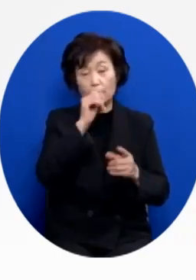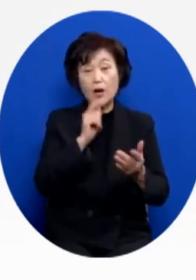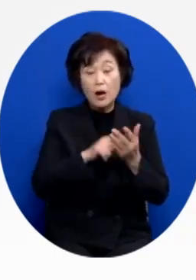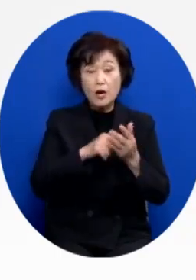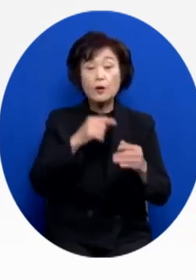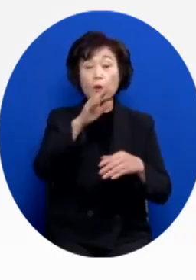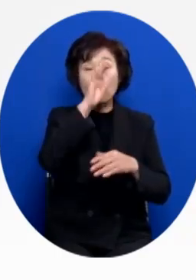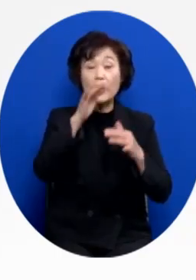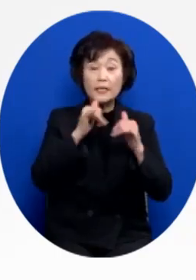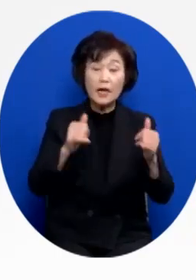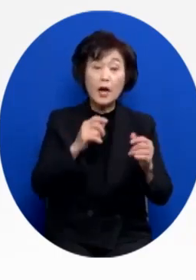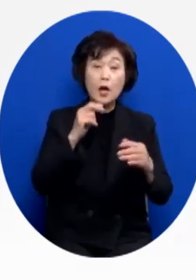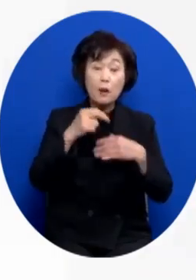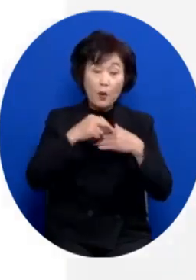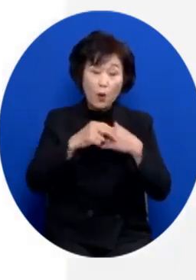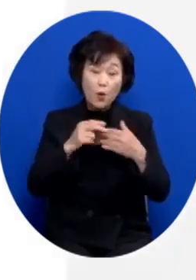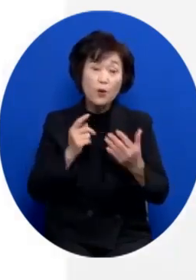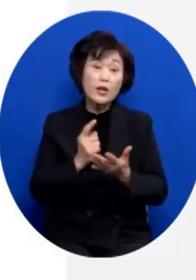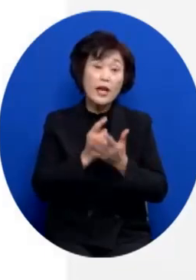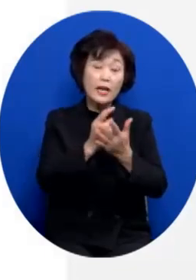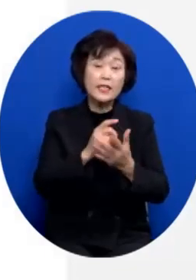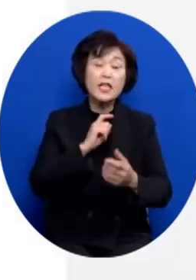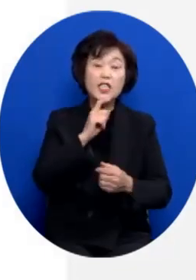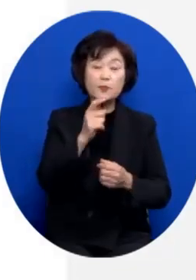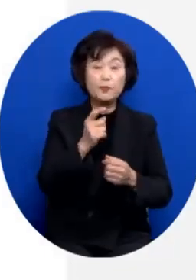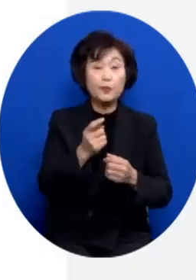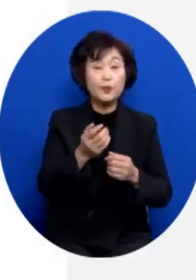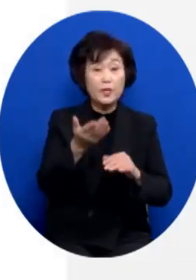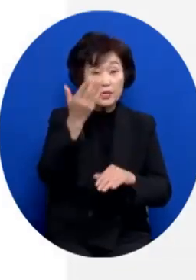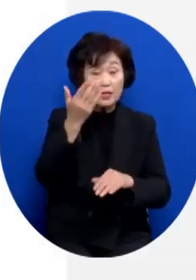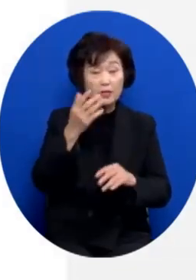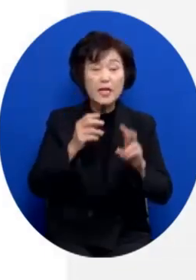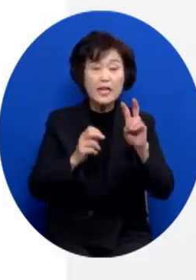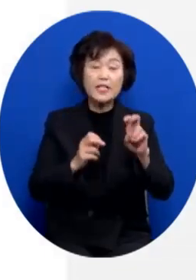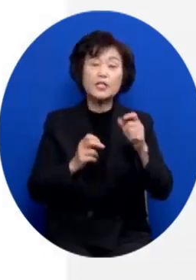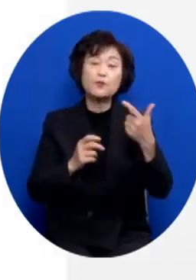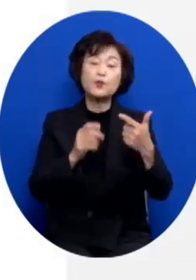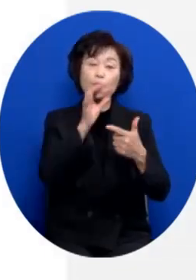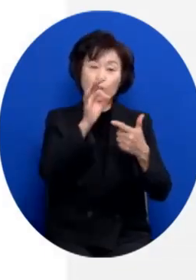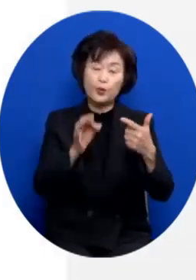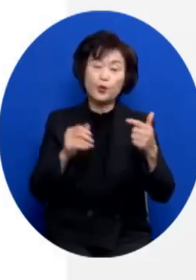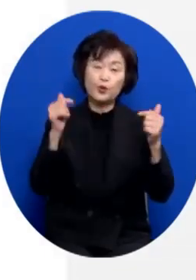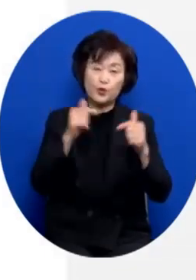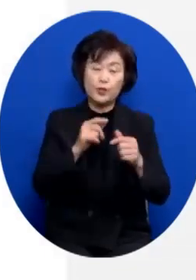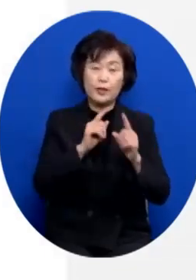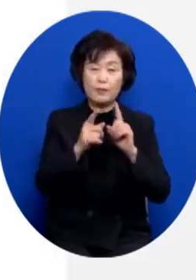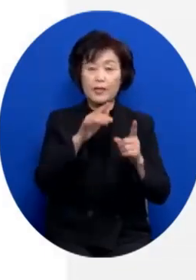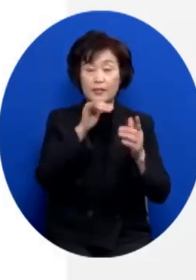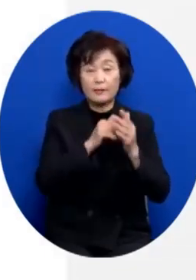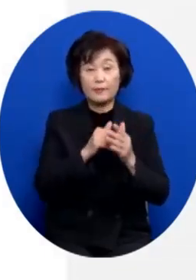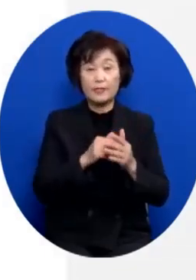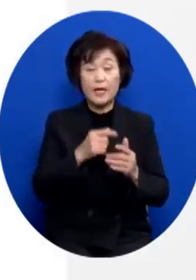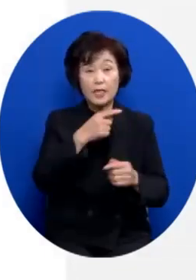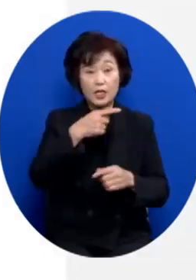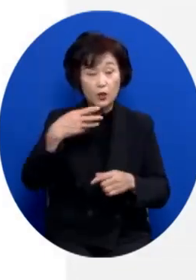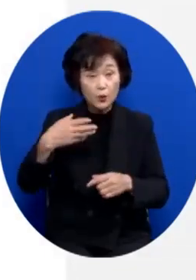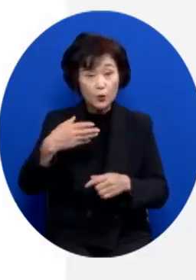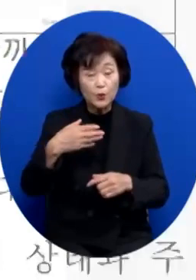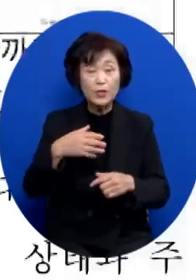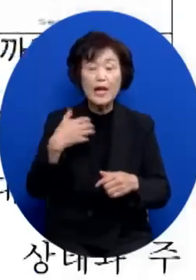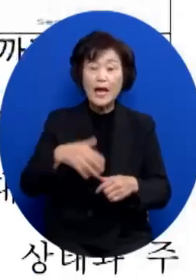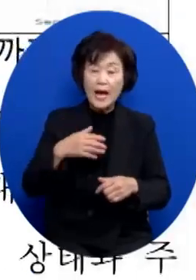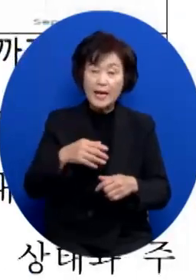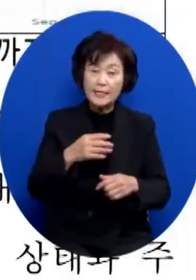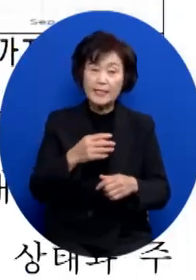병원에 수용되기까지 10분 넘게 걸린 사례가 26% 감소했다고 밝혔습니다. 소방청은 아직 대책